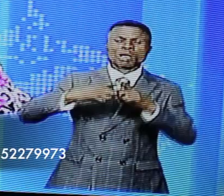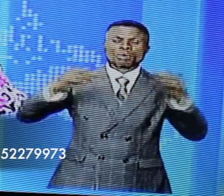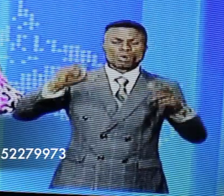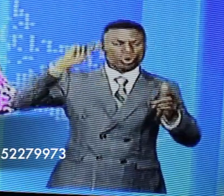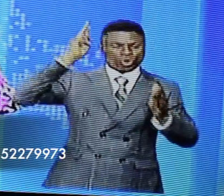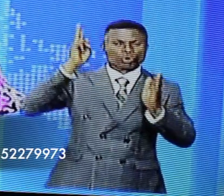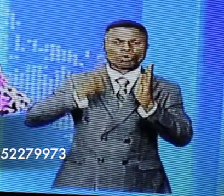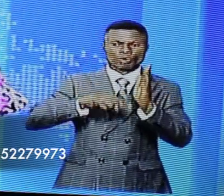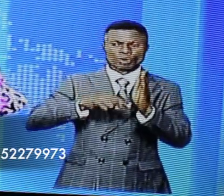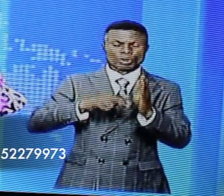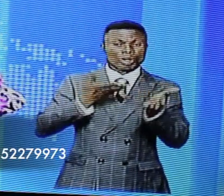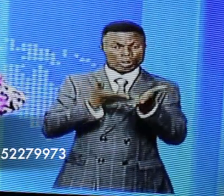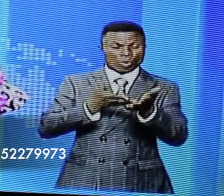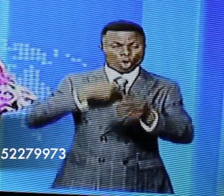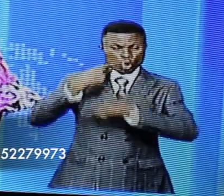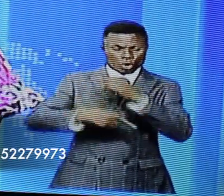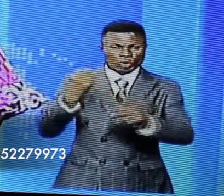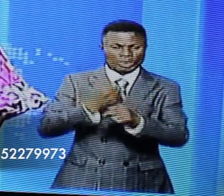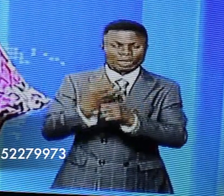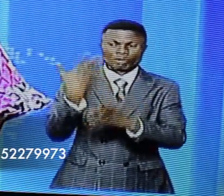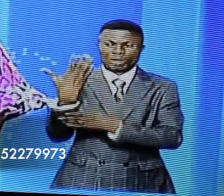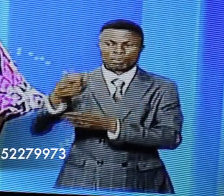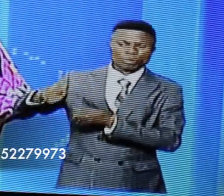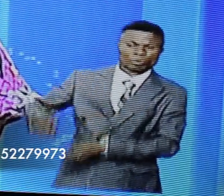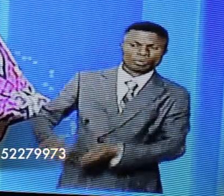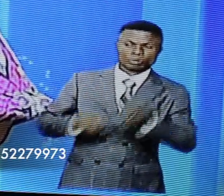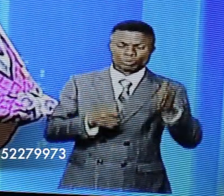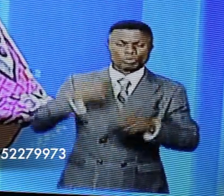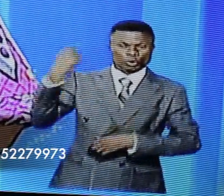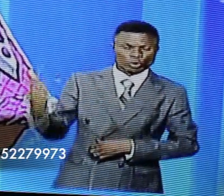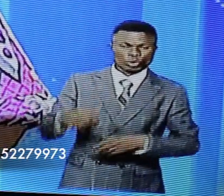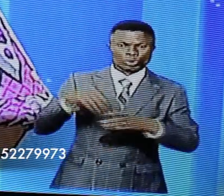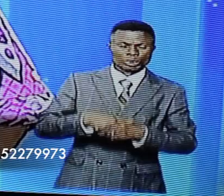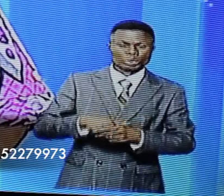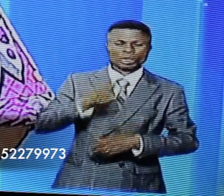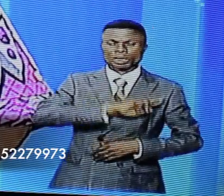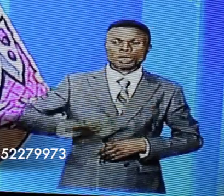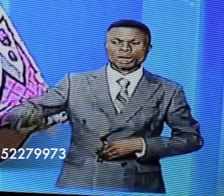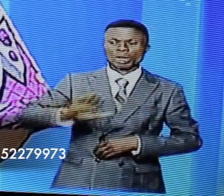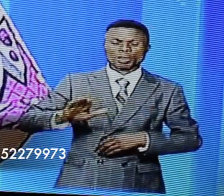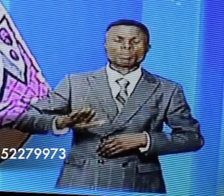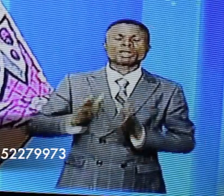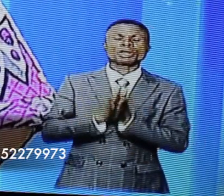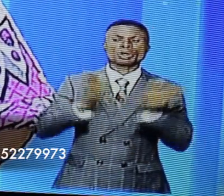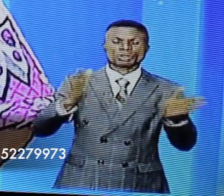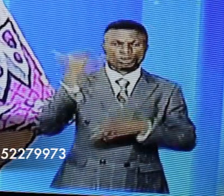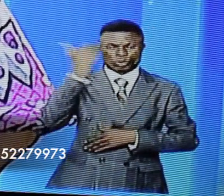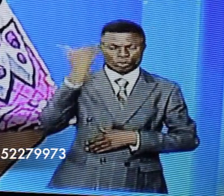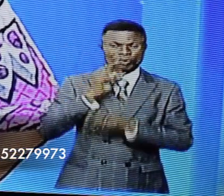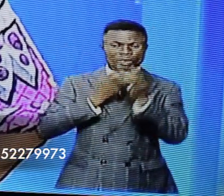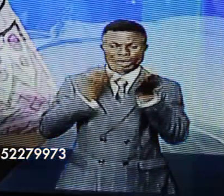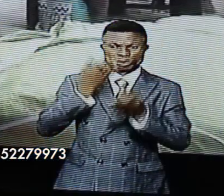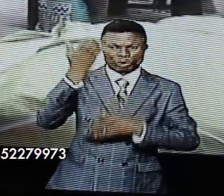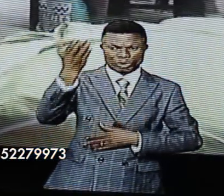gouvernement, preuve de la relance du cantonnage manuel permanent à travers la République. Explication de Rodé Panga.